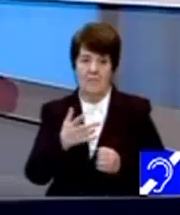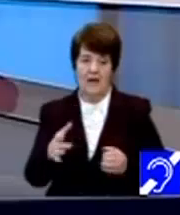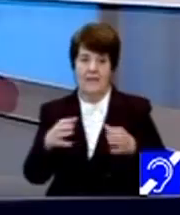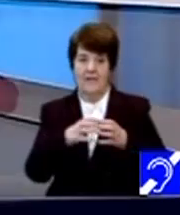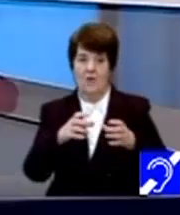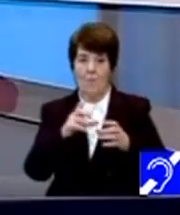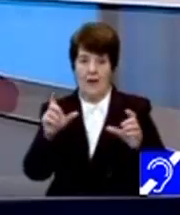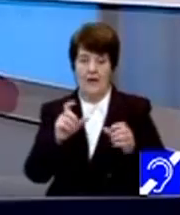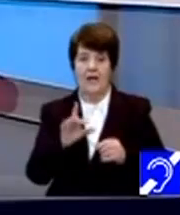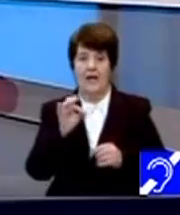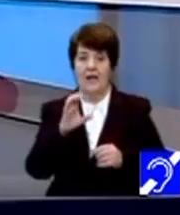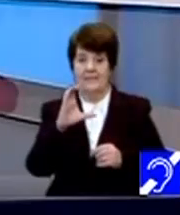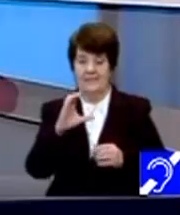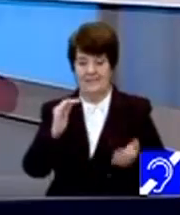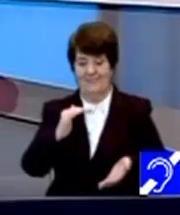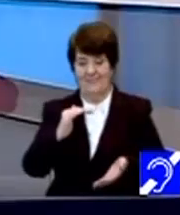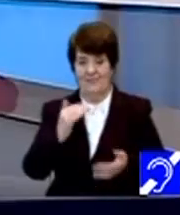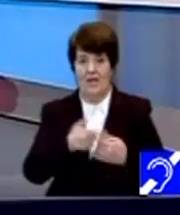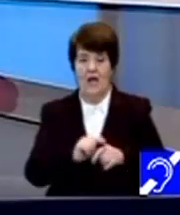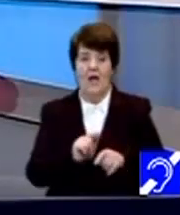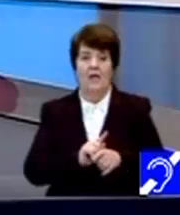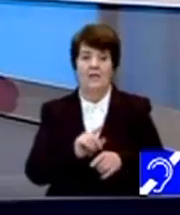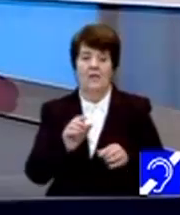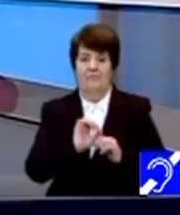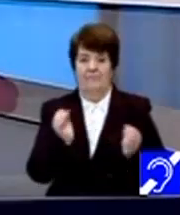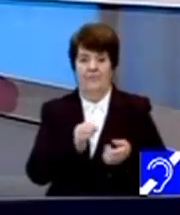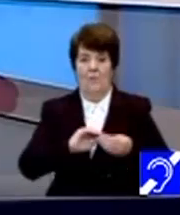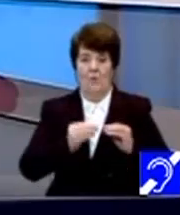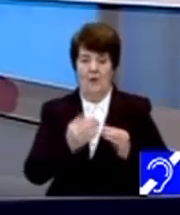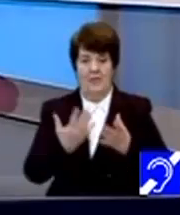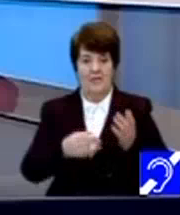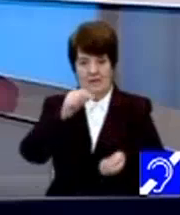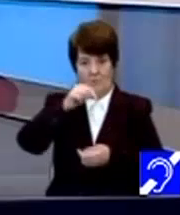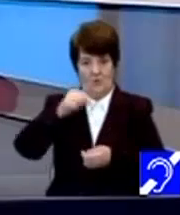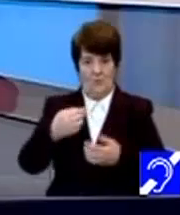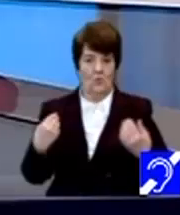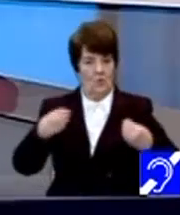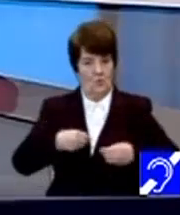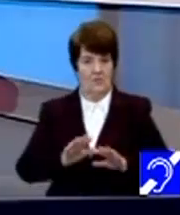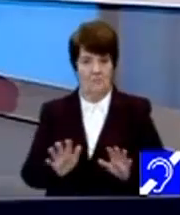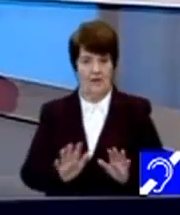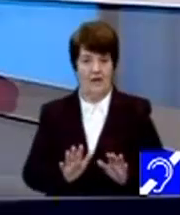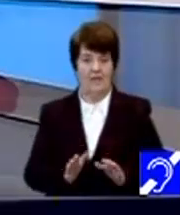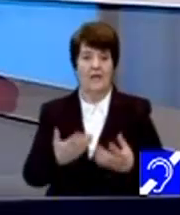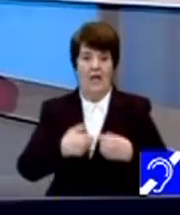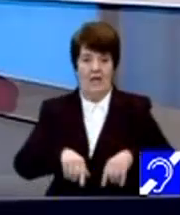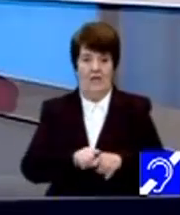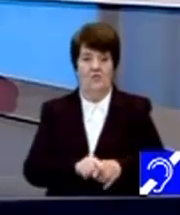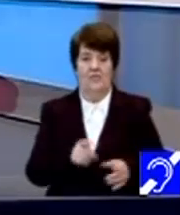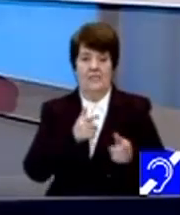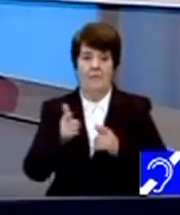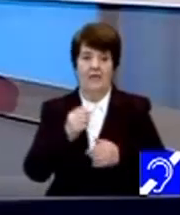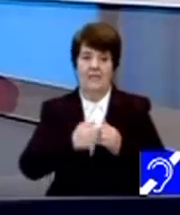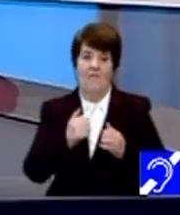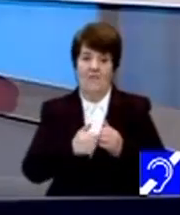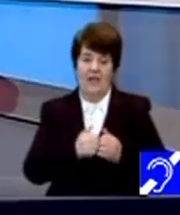și animalele de companie. Rasele de dimensiuni mici au probleme mari de la frig dacă nu sunt îmbrăcate corespunzător. Așa cum la marele case